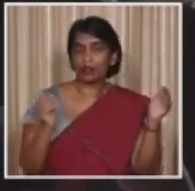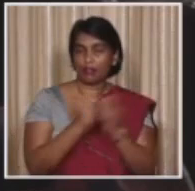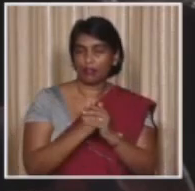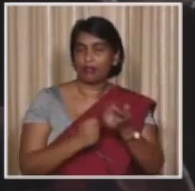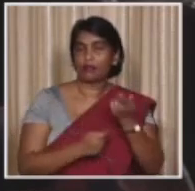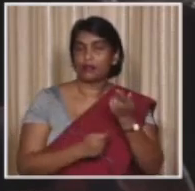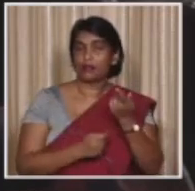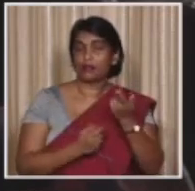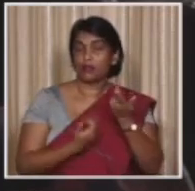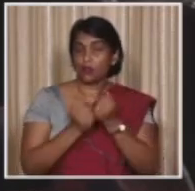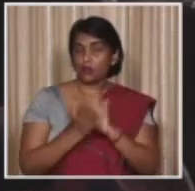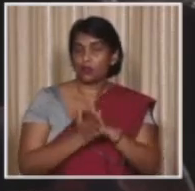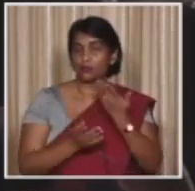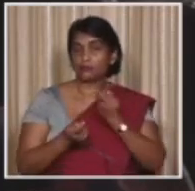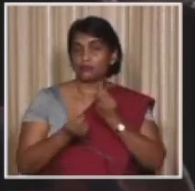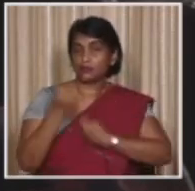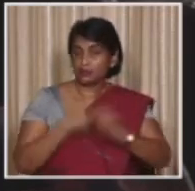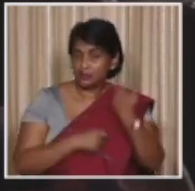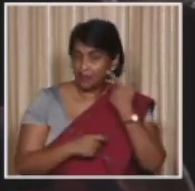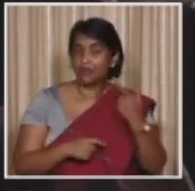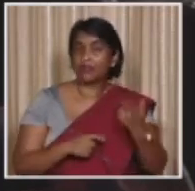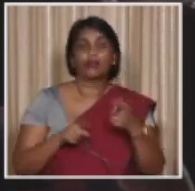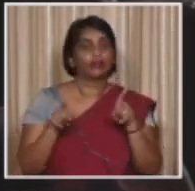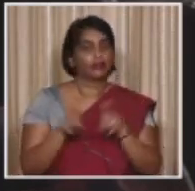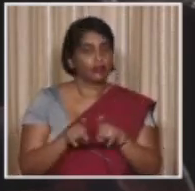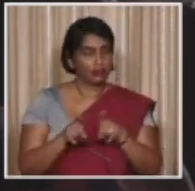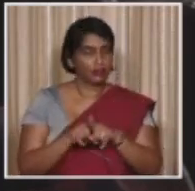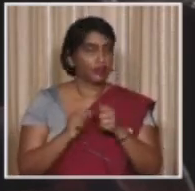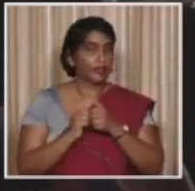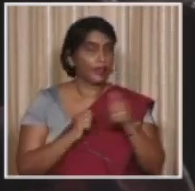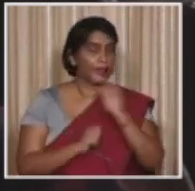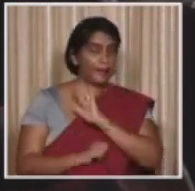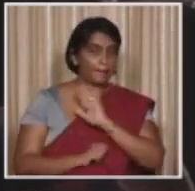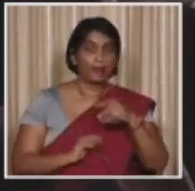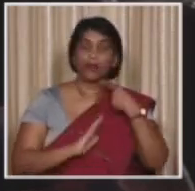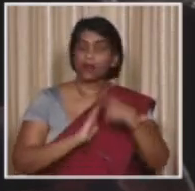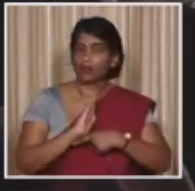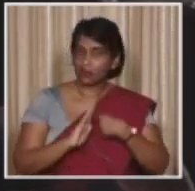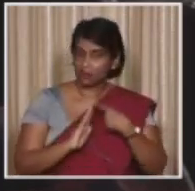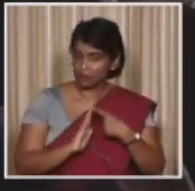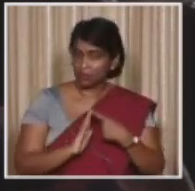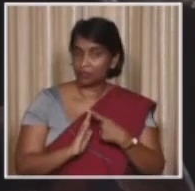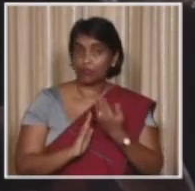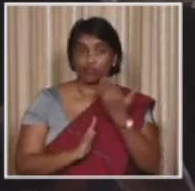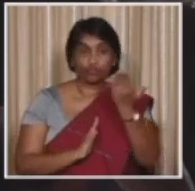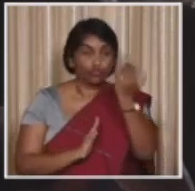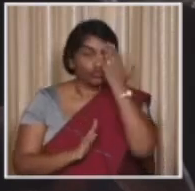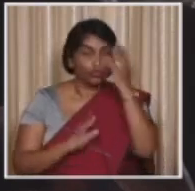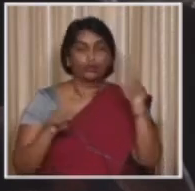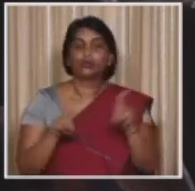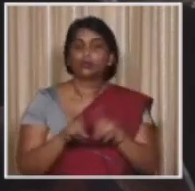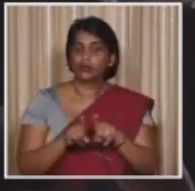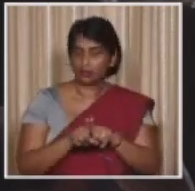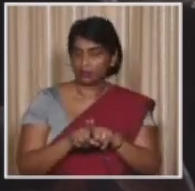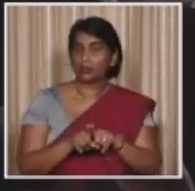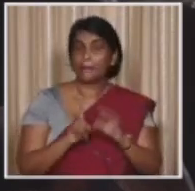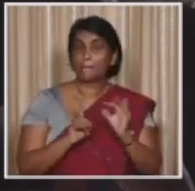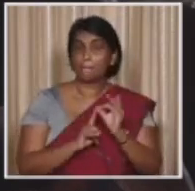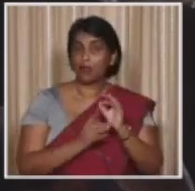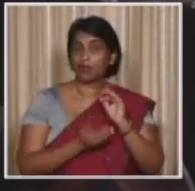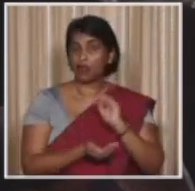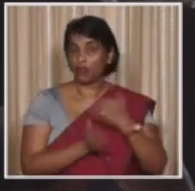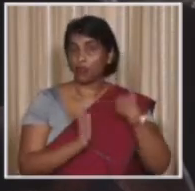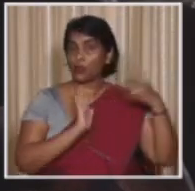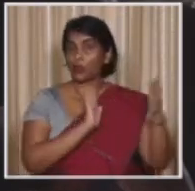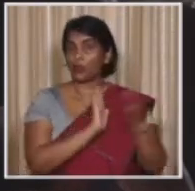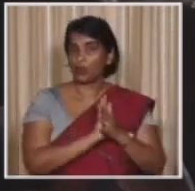ගහලා තමන්ගේ සාක්කු පුරව ගන්න විකුණන්න කටයුතු කරන්න එපා. මේ රටේ මොඩල් එකක් හැටියට අපිට ප්‍රයිවට් පබ්ලික්